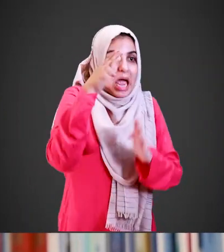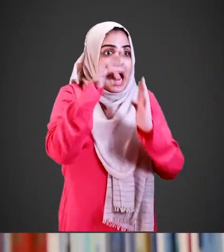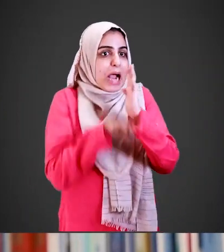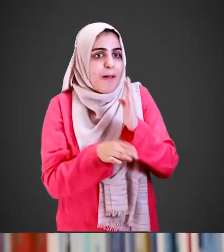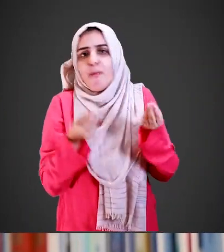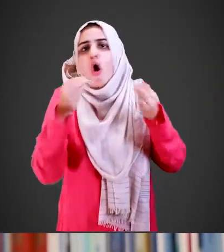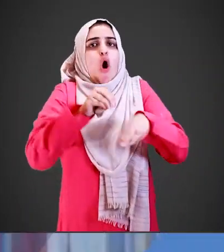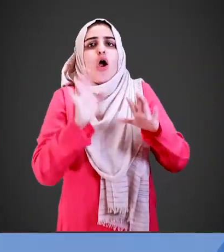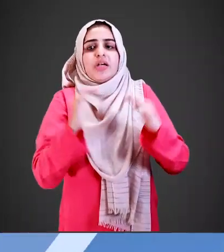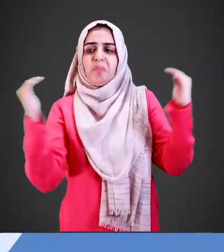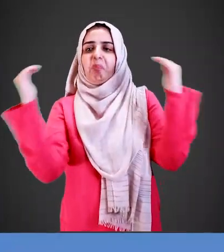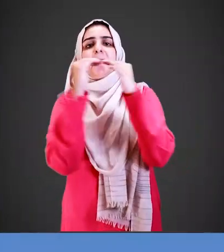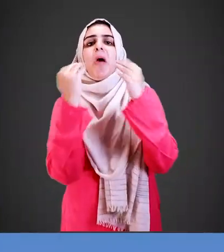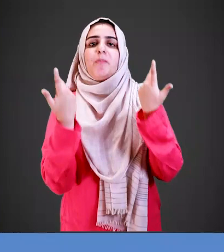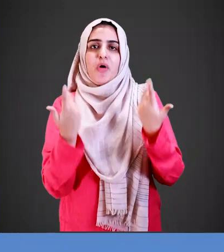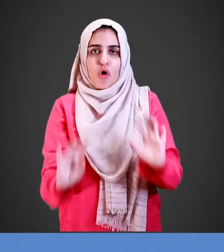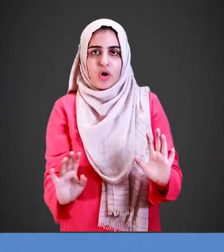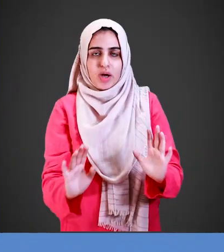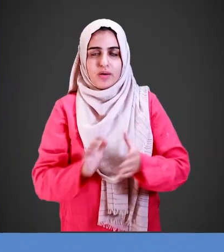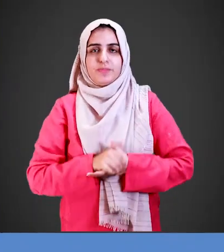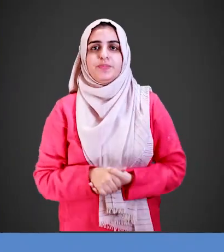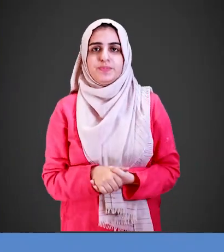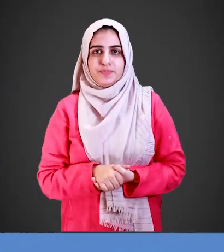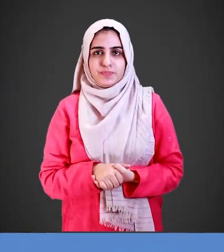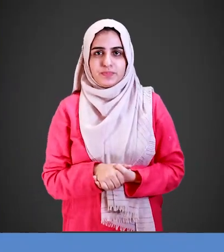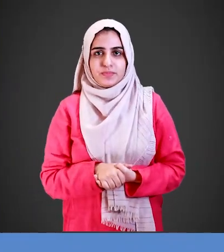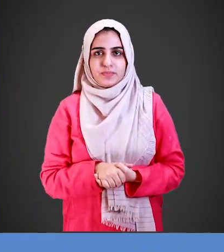कम आपको ज़रूरत नहीं है।